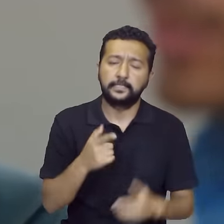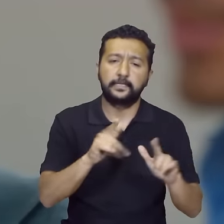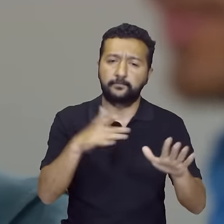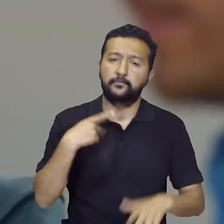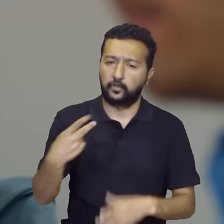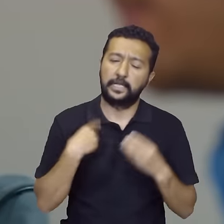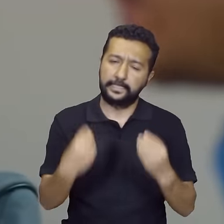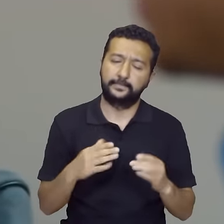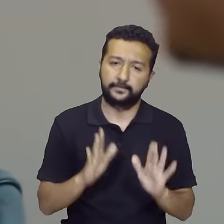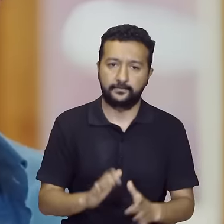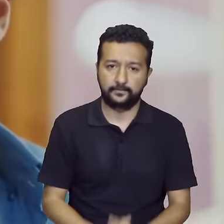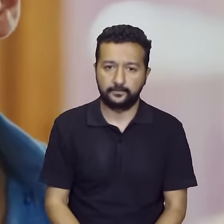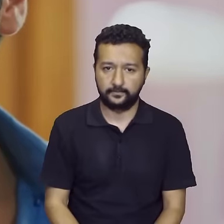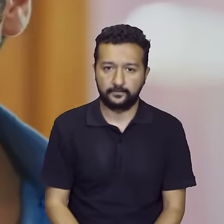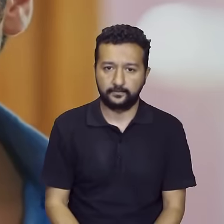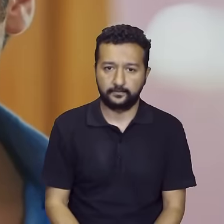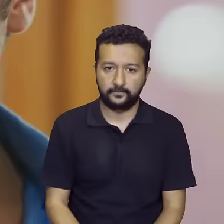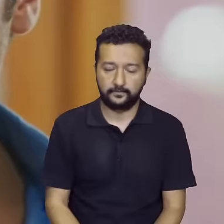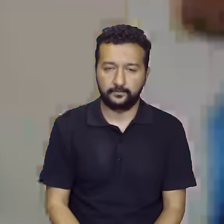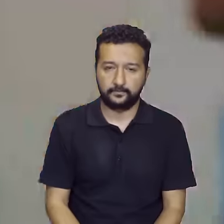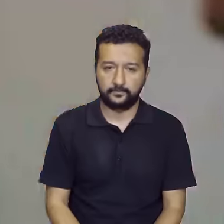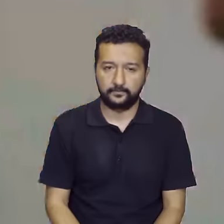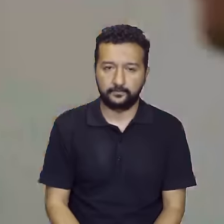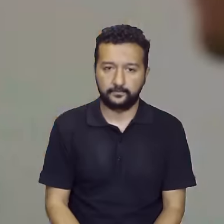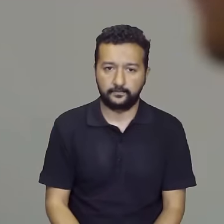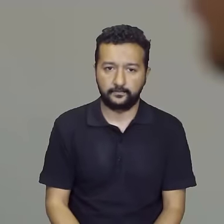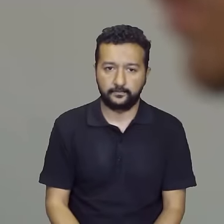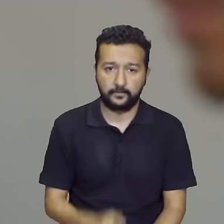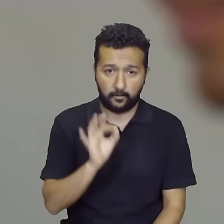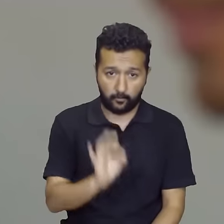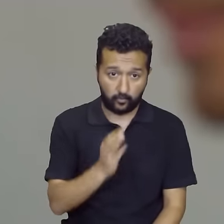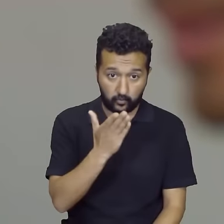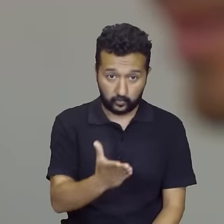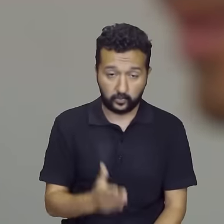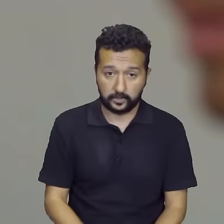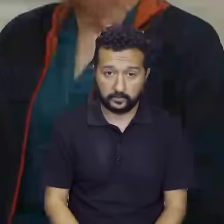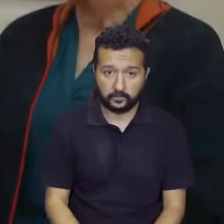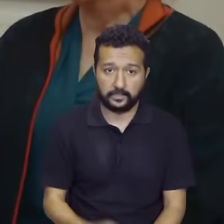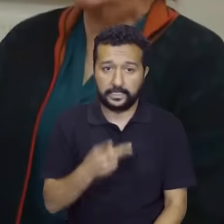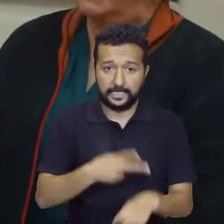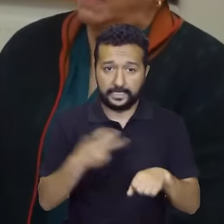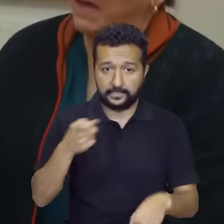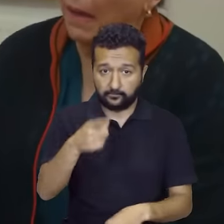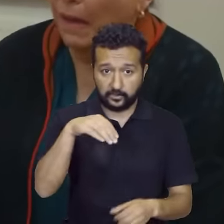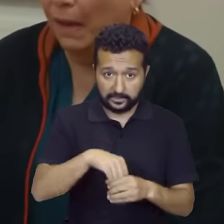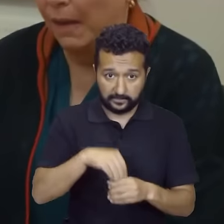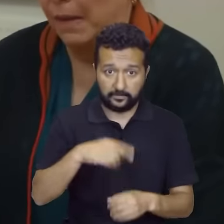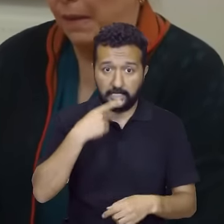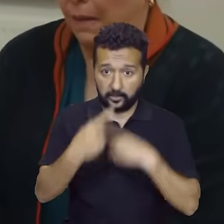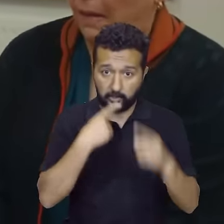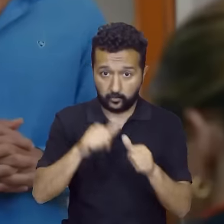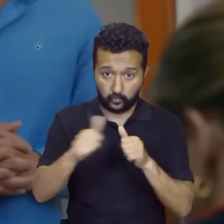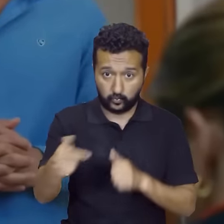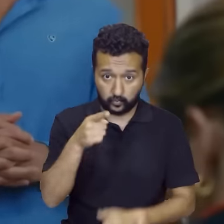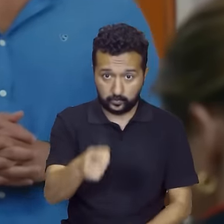biz böyleyiz. Itır şaşkın öfkeli. Ha bu muydu? İki saattir bunun için mi kıvranıyorsunuz